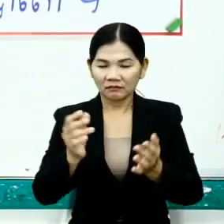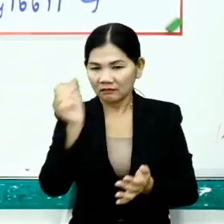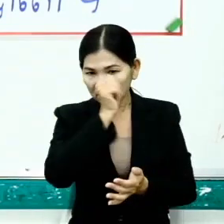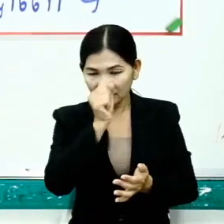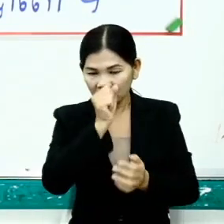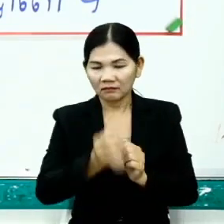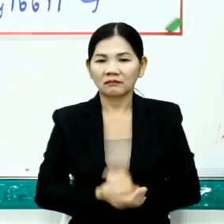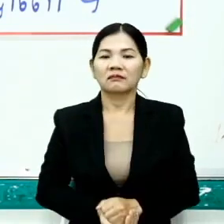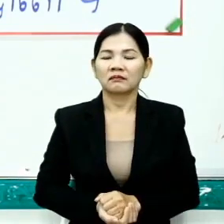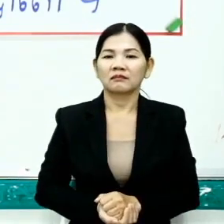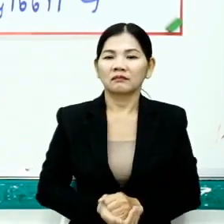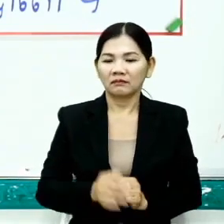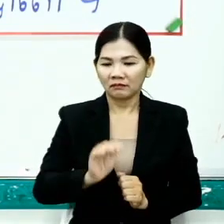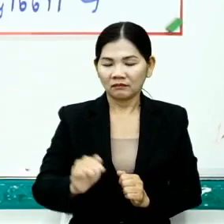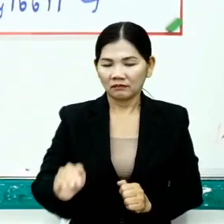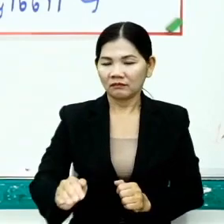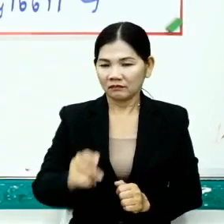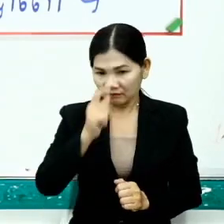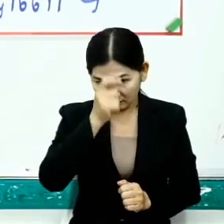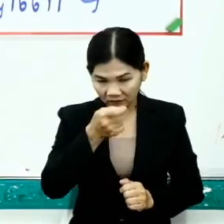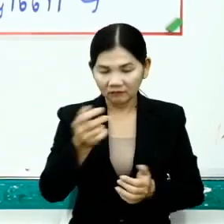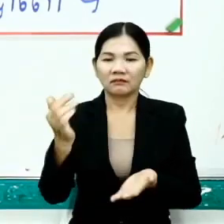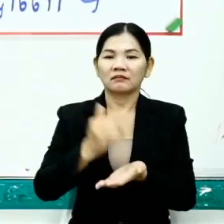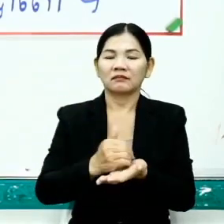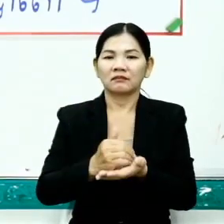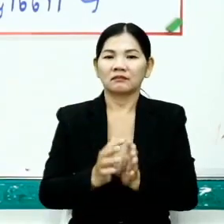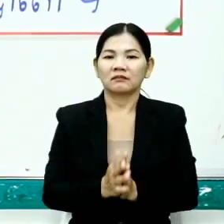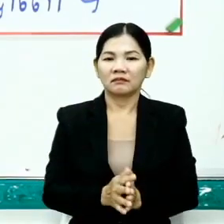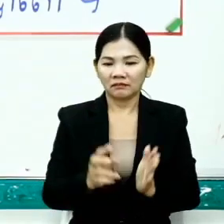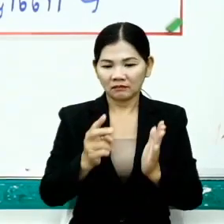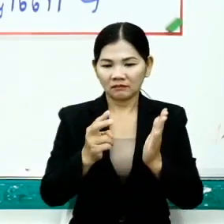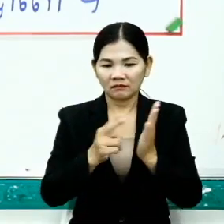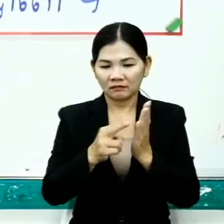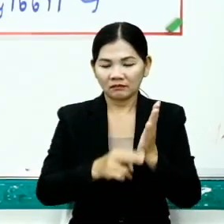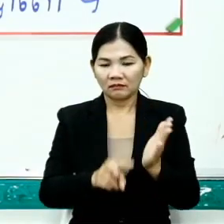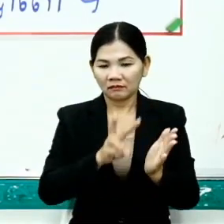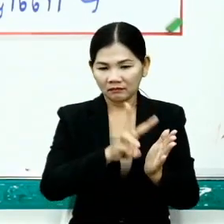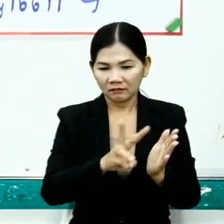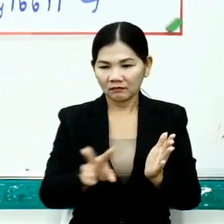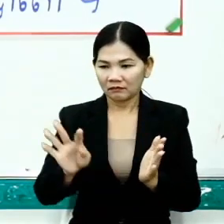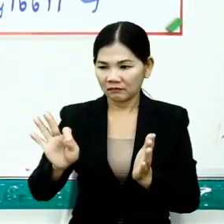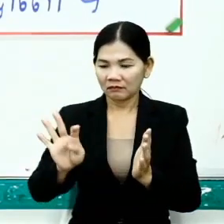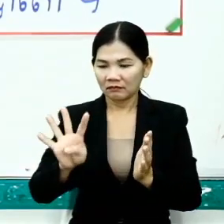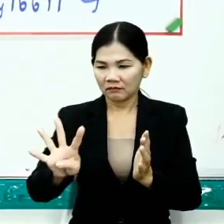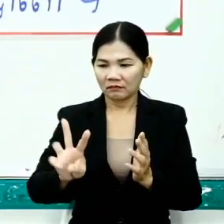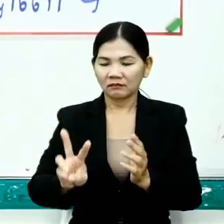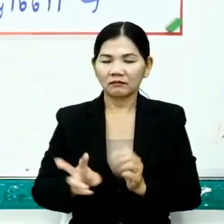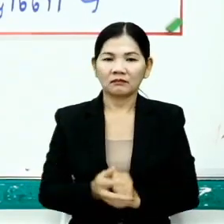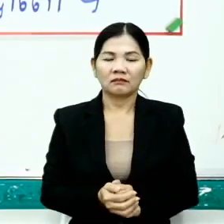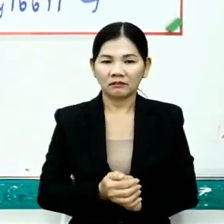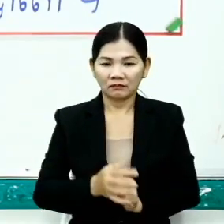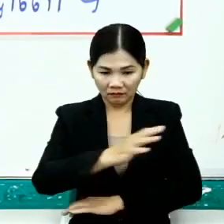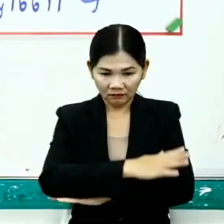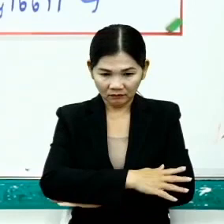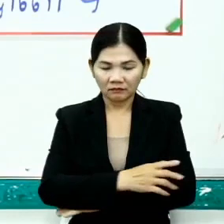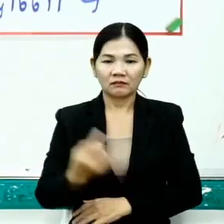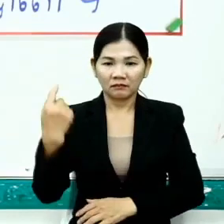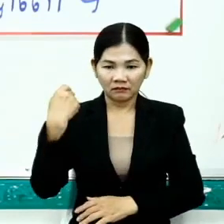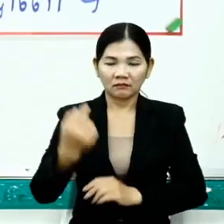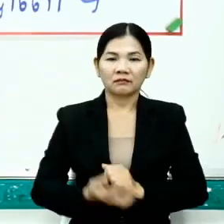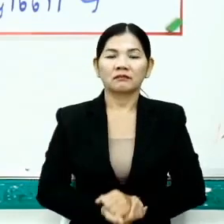ម្រៀងកង្កែបពាក់មួកជាមួយអ្នកគ្រូម្ដងទៀតណាគឺវគ្គទី3និងវគ្គទី4ដែលយើងបន្តពីការសម្រាប់របស់យើងពេល